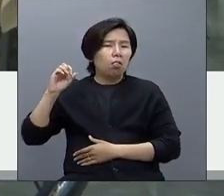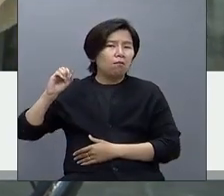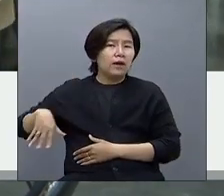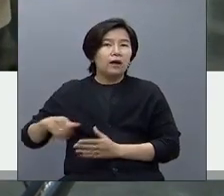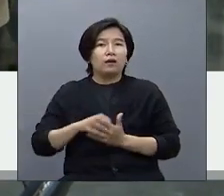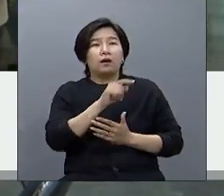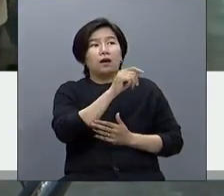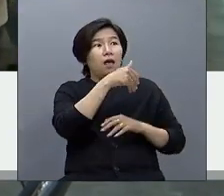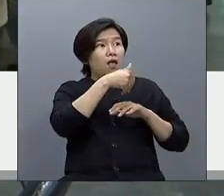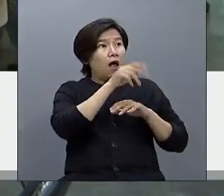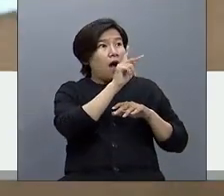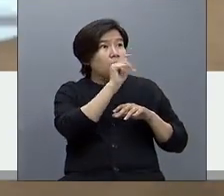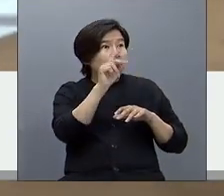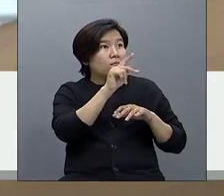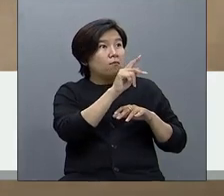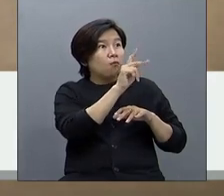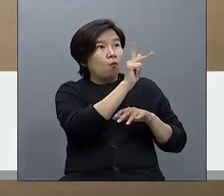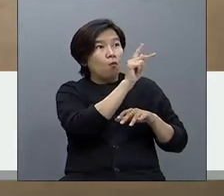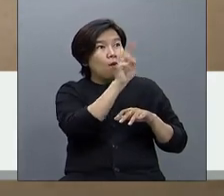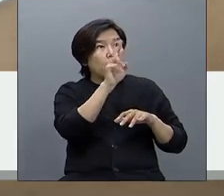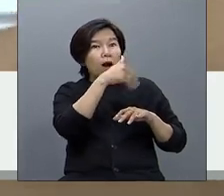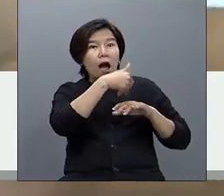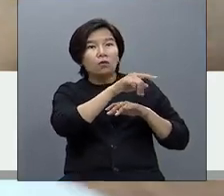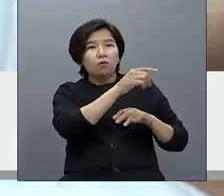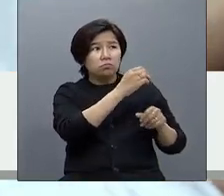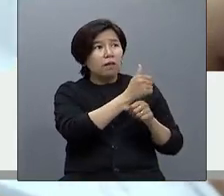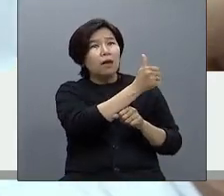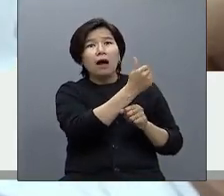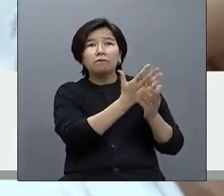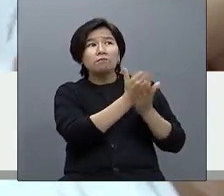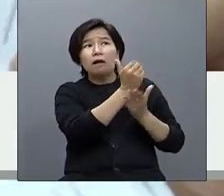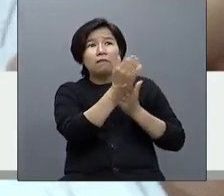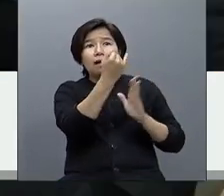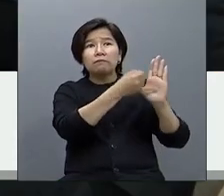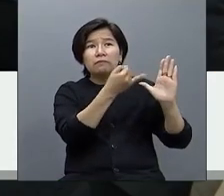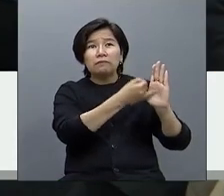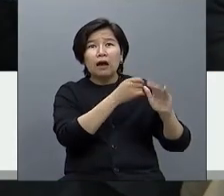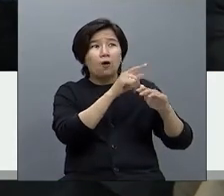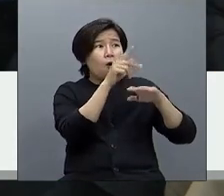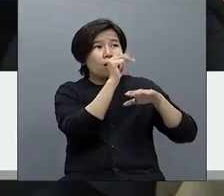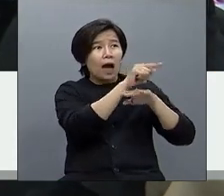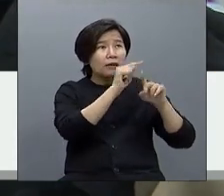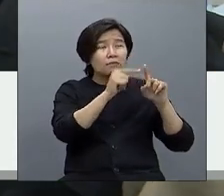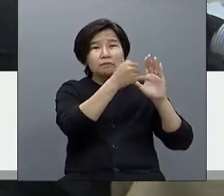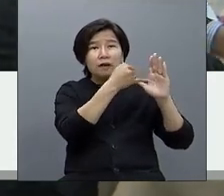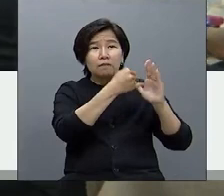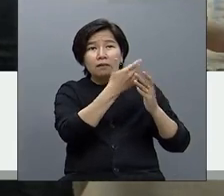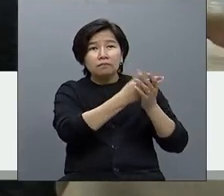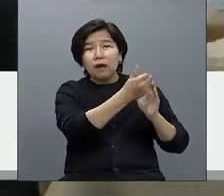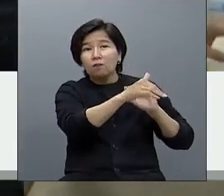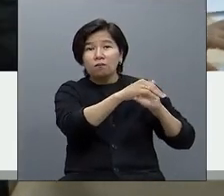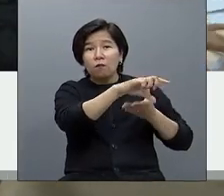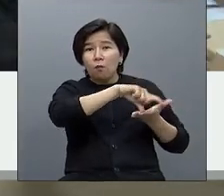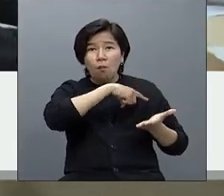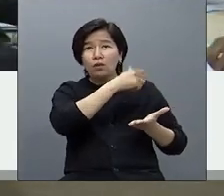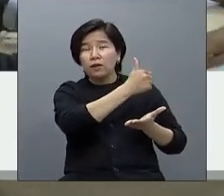ลักค้ำประกันแล้วก็ขอสินเชื่อในระบบเต็มแล้วนะคะต้องไปกู้หนี้นอกระบบไปจ่ายหนี้ในระบบค่ะขณ